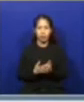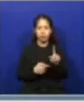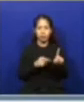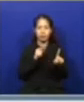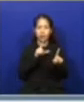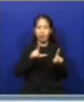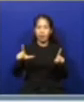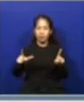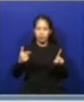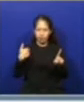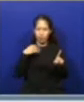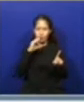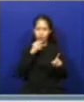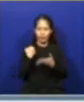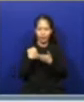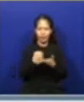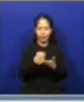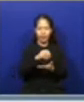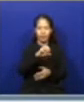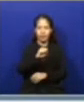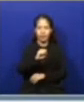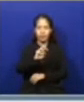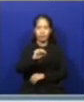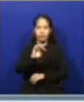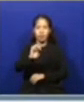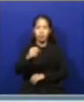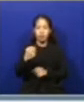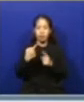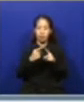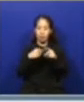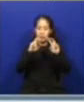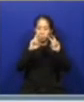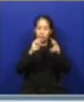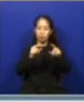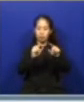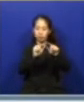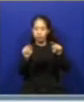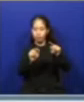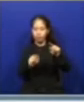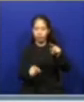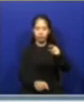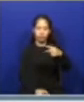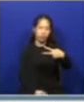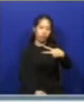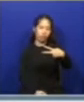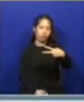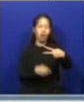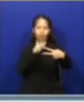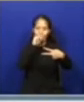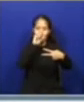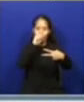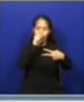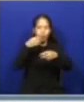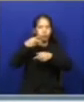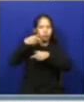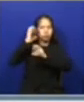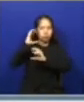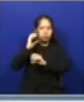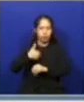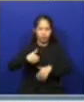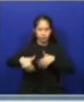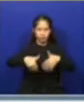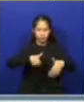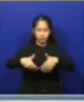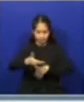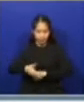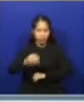ว่าจะมีช่วย SME แต่ท่านเขียนไว้อยู่2บรรทัดนะคะกลับไปดูใหม่ประชาชนที่อยู่ทางบ้านสามาร